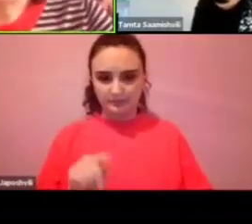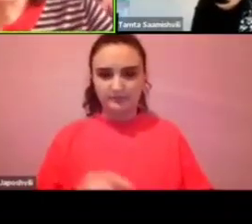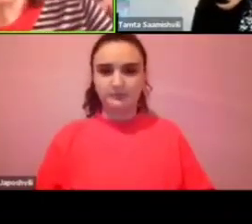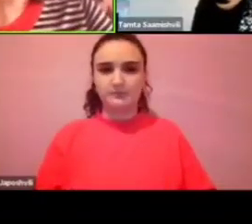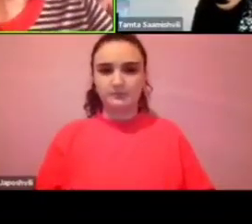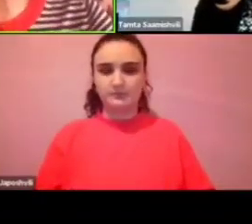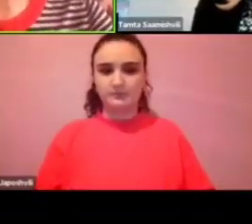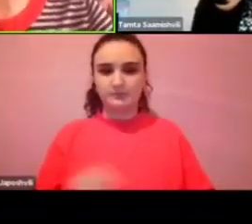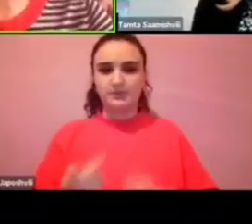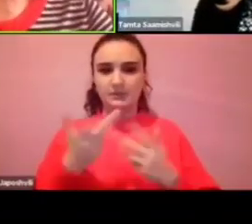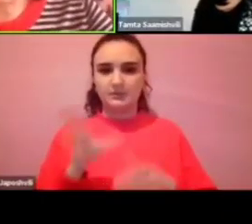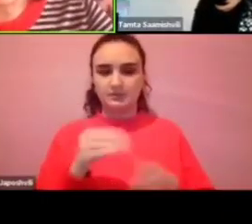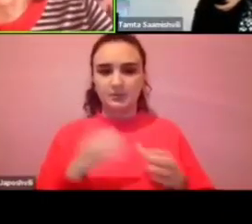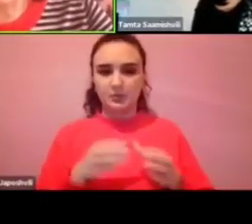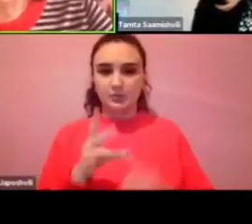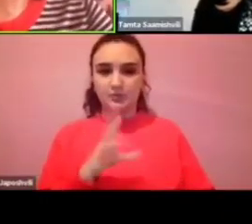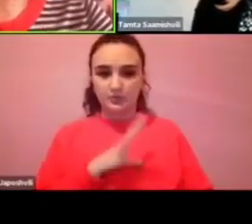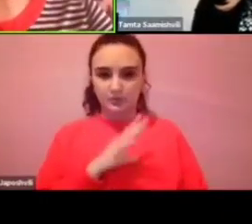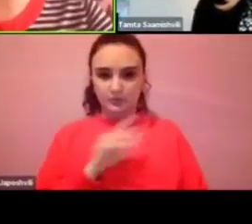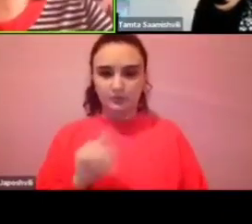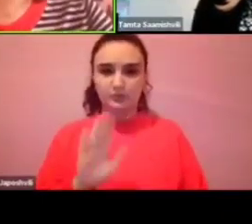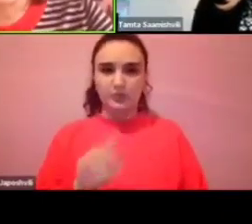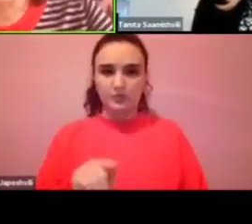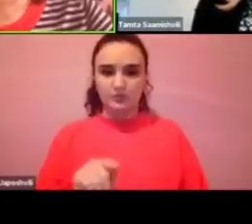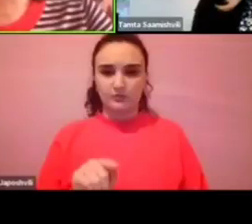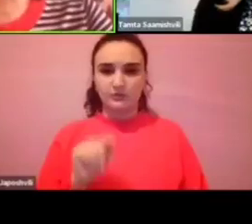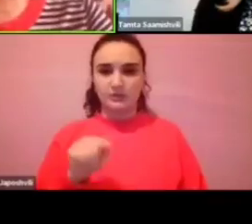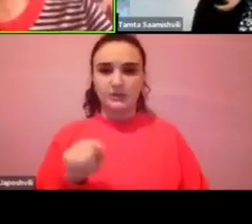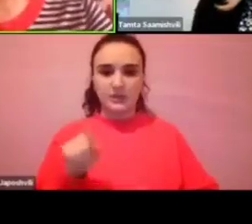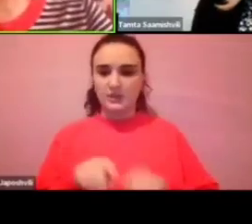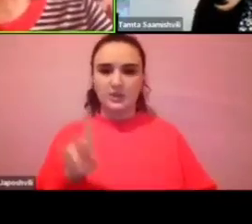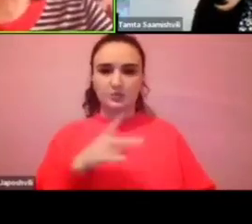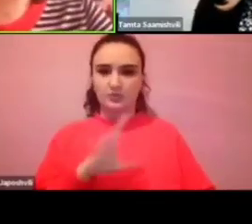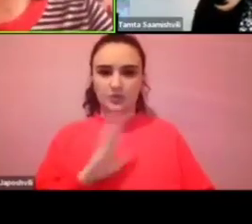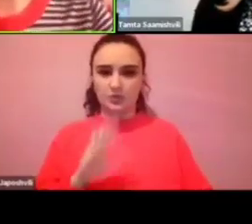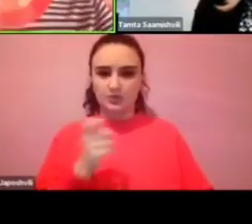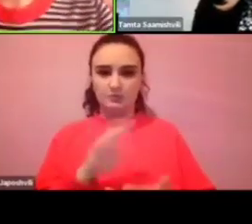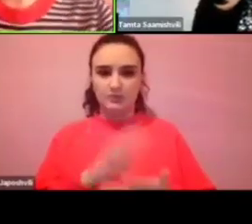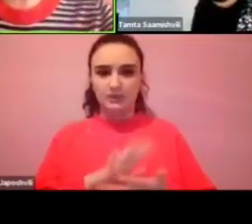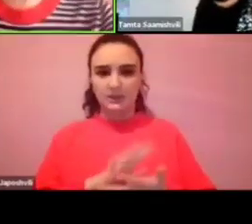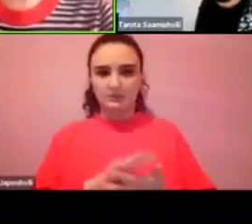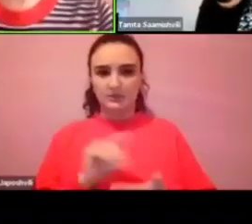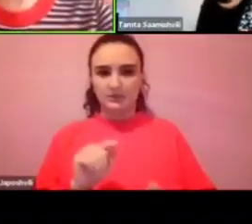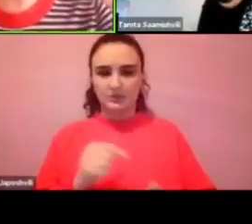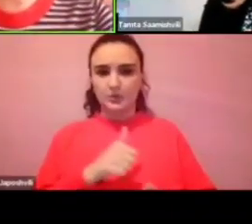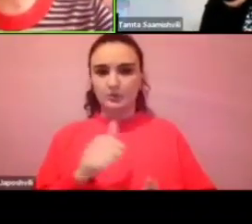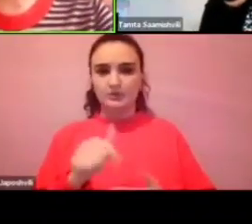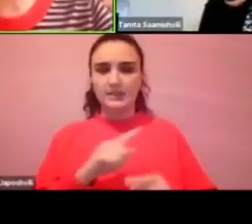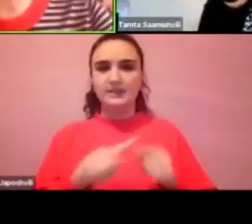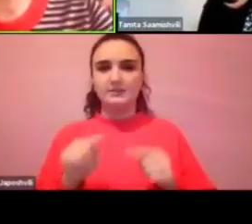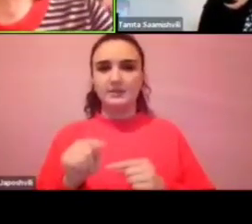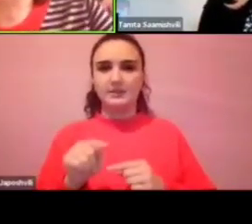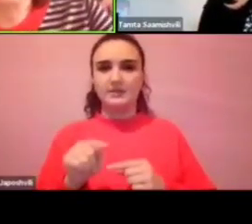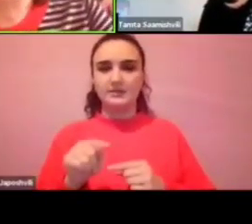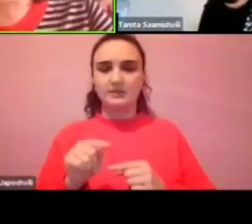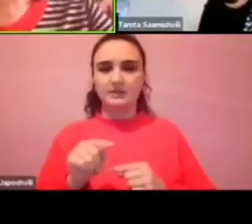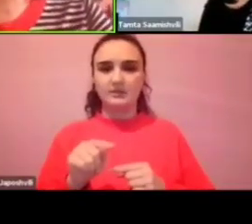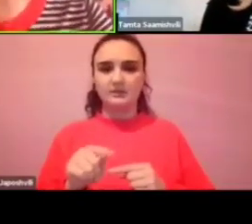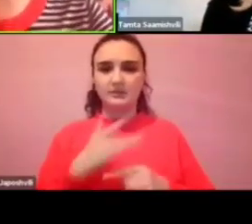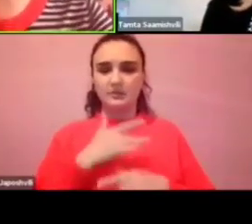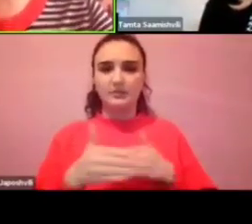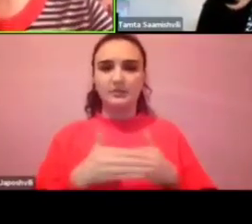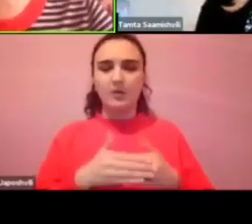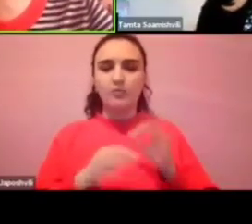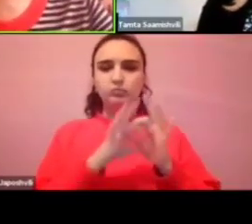რამდენიმე ჯგუფი უნდა იყოს მხოლოდ, იქაც არ უნდა იყოს, ნახეთ, ბაქტერიები. როგორც კი ნელ-ნელა უახლოვდებით მსხვილ